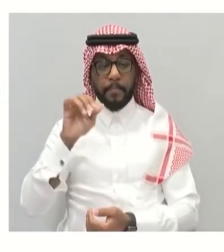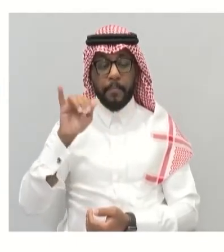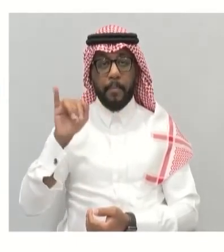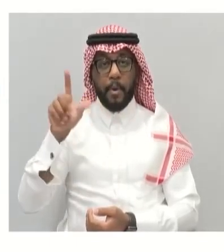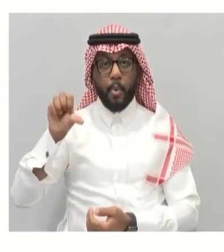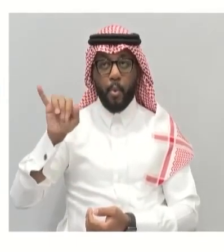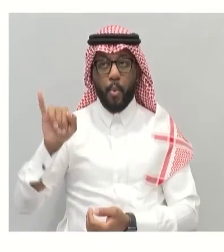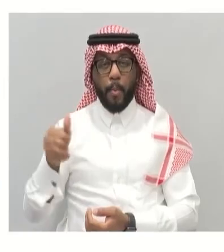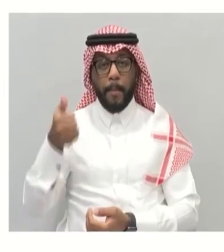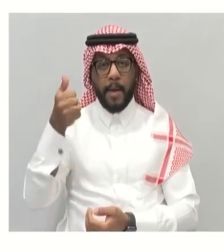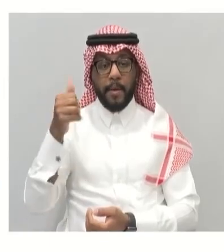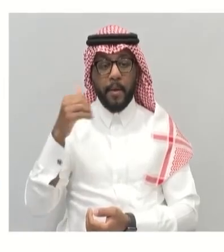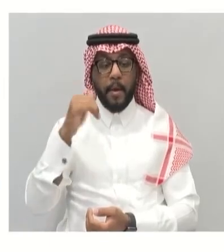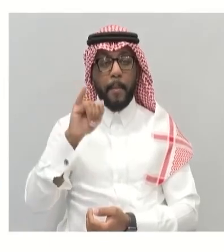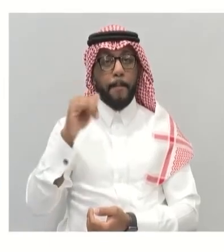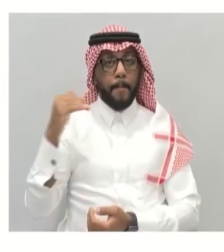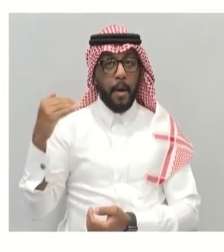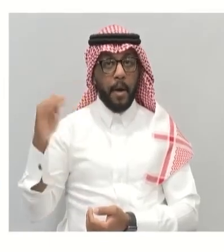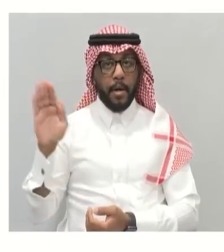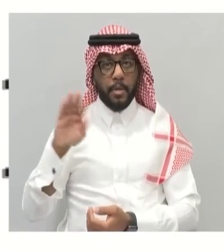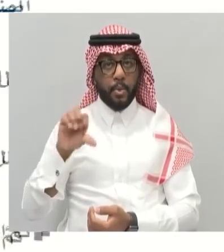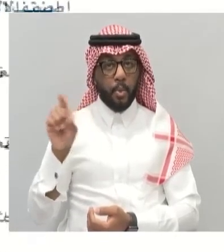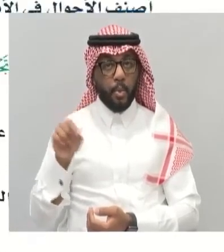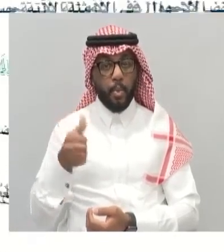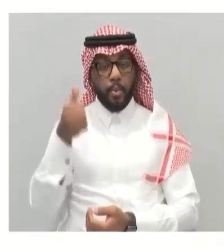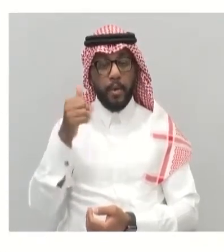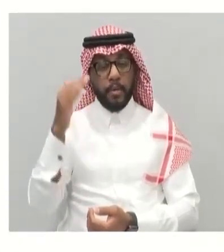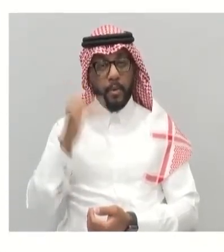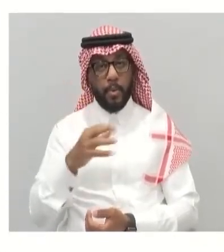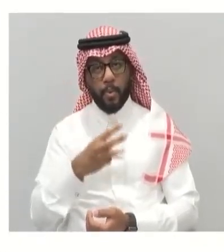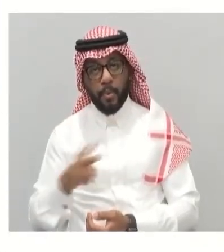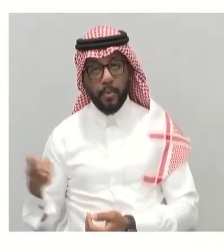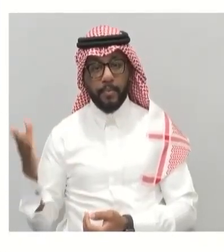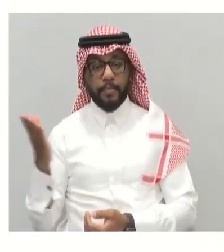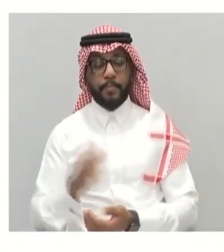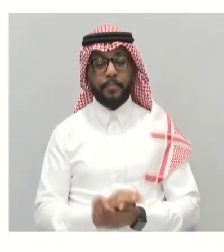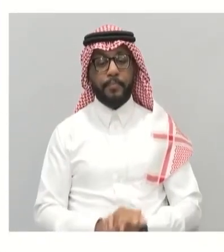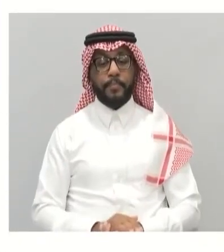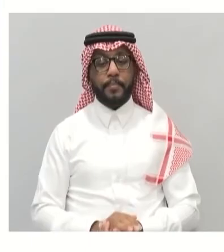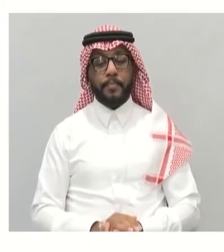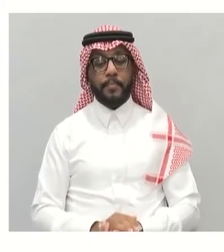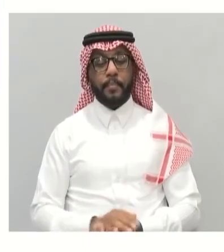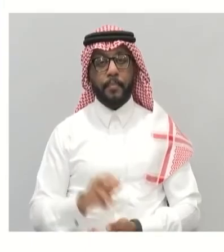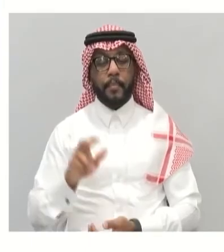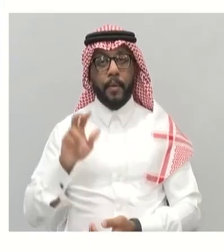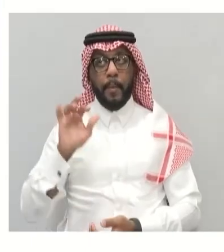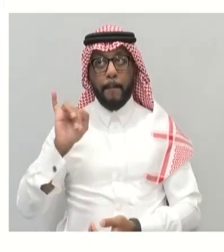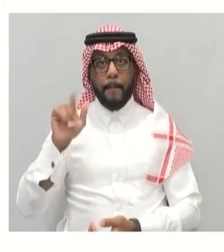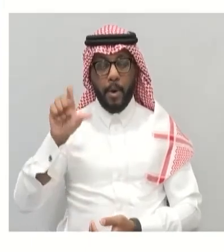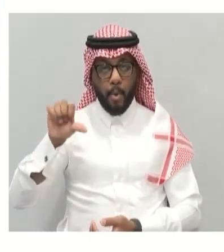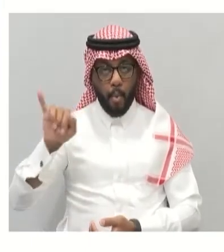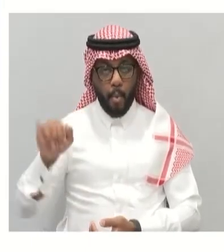ساطع هذه الجمله الاسميه اذا هكذا نصنفها الان فنقول ملوما